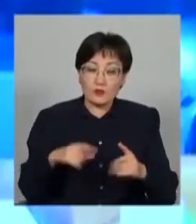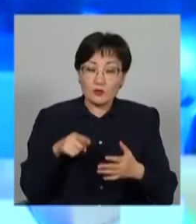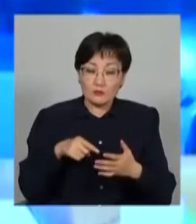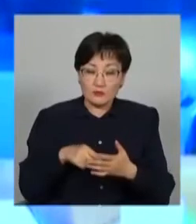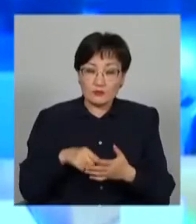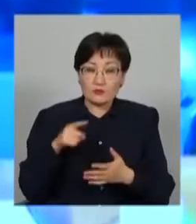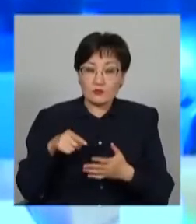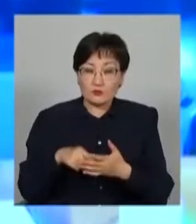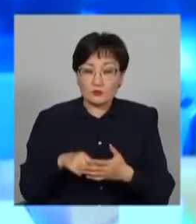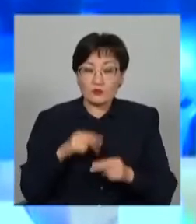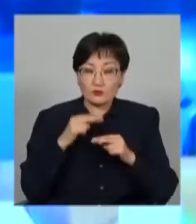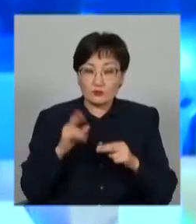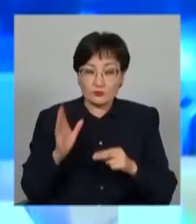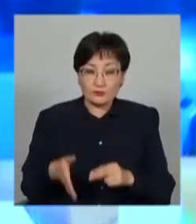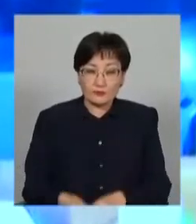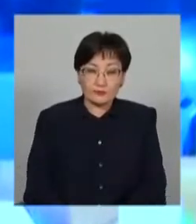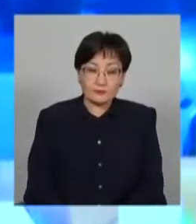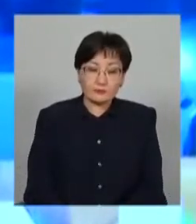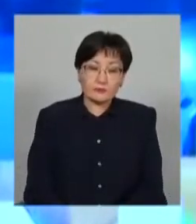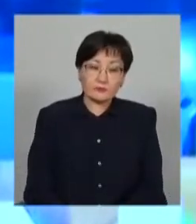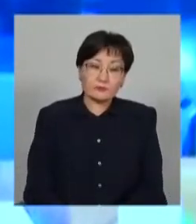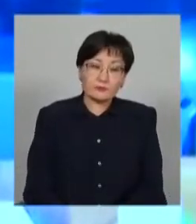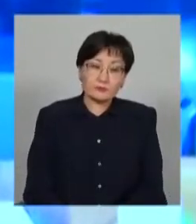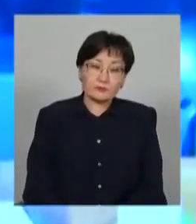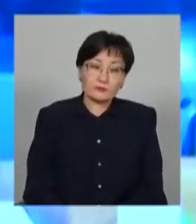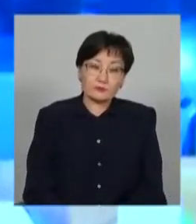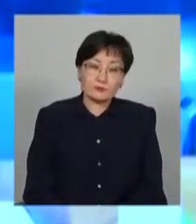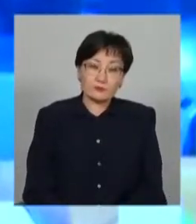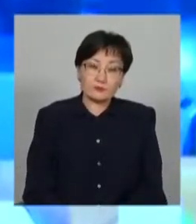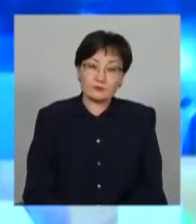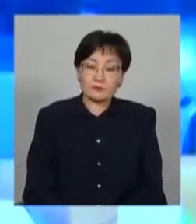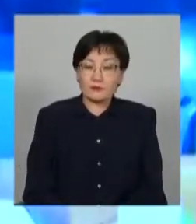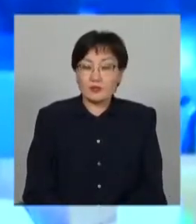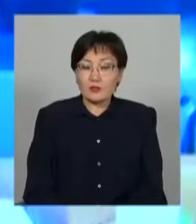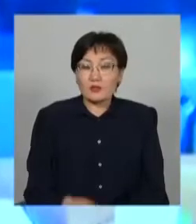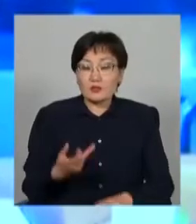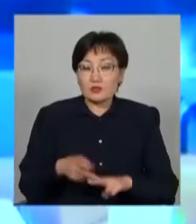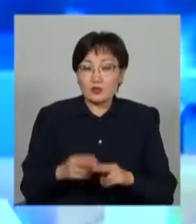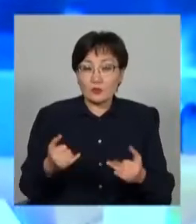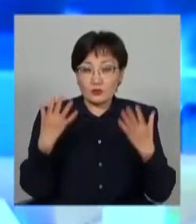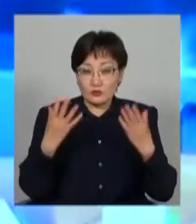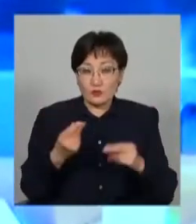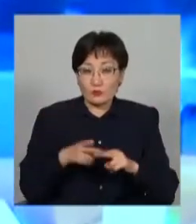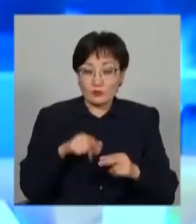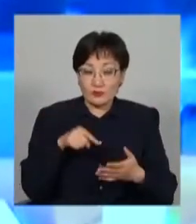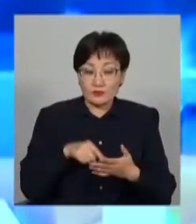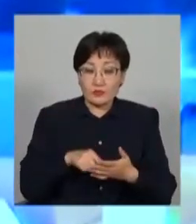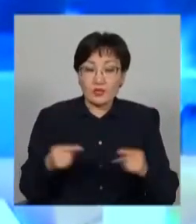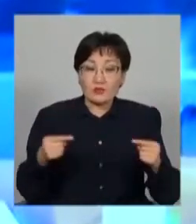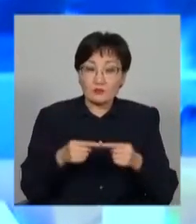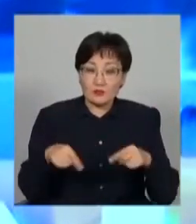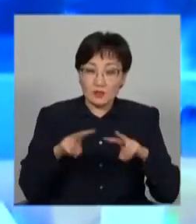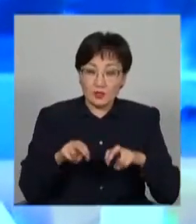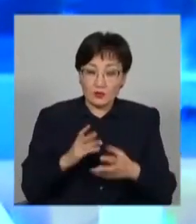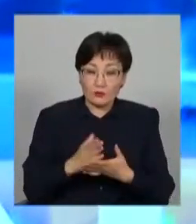мәселесіне білімі де жағдайы да мүмкіншілігі де жетеді деп айтып кеткен болатын. Сондықтан да бүгінгі күнге бұл мәселе нақты